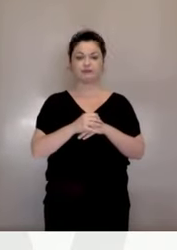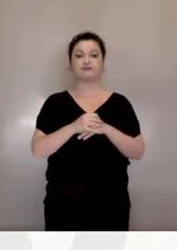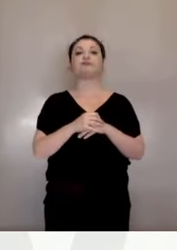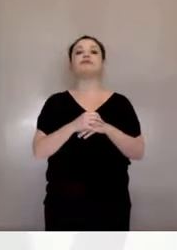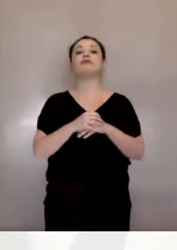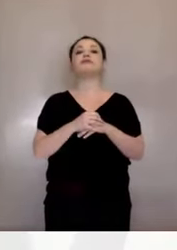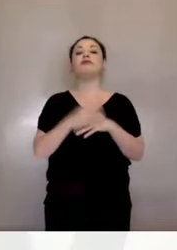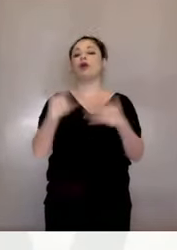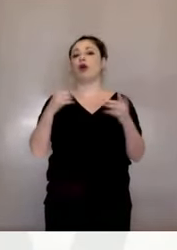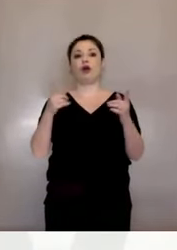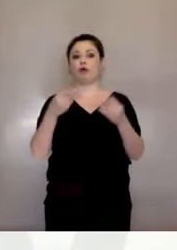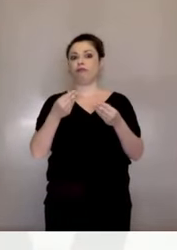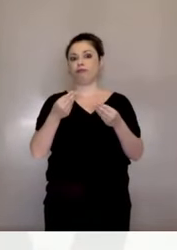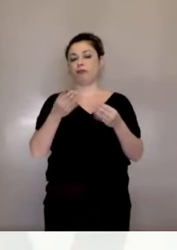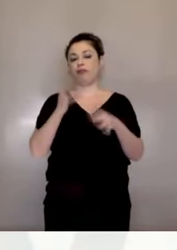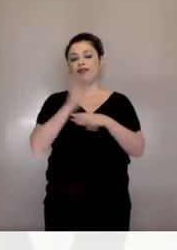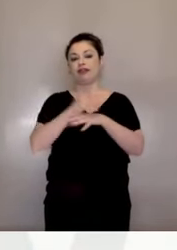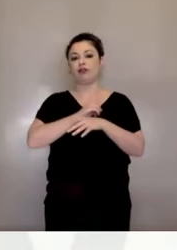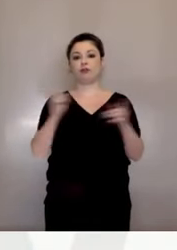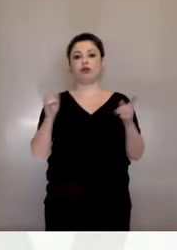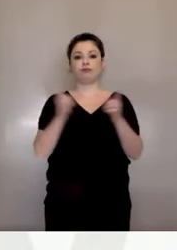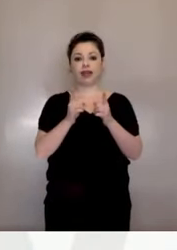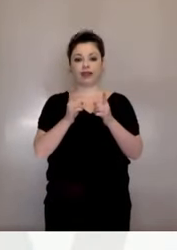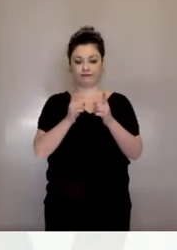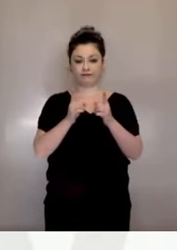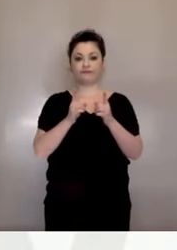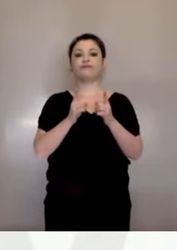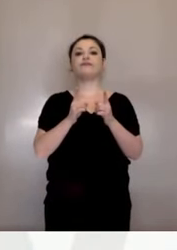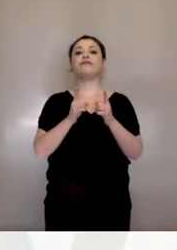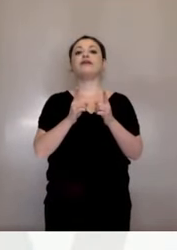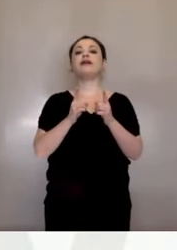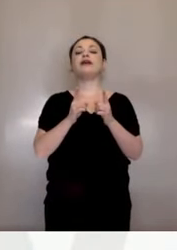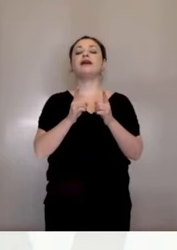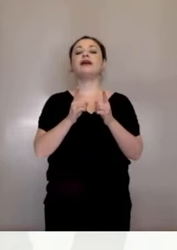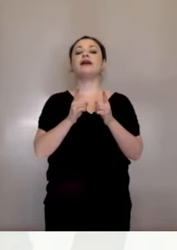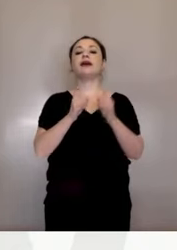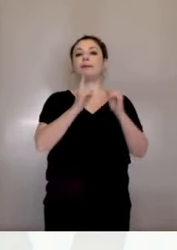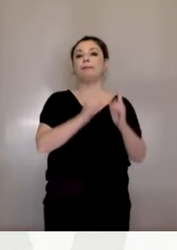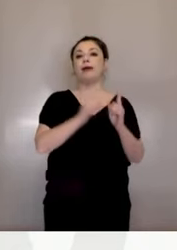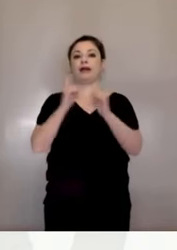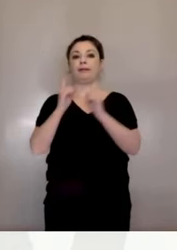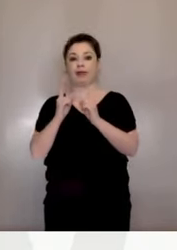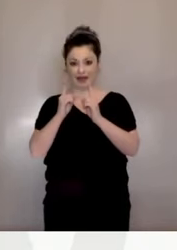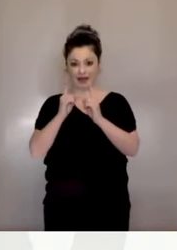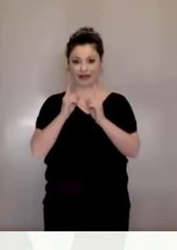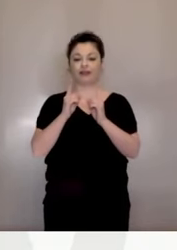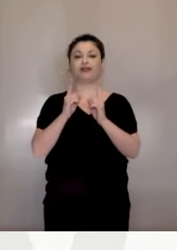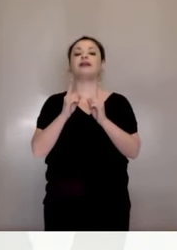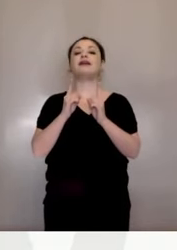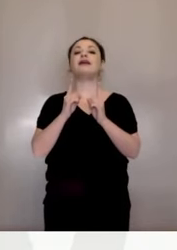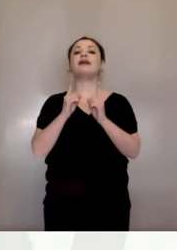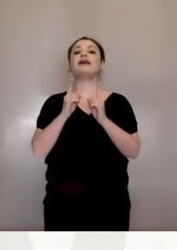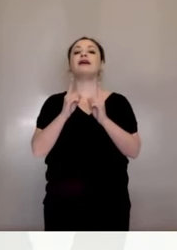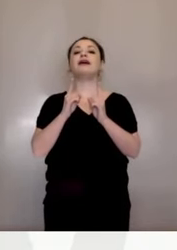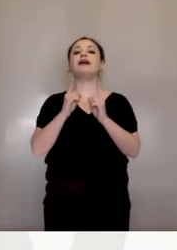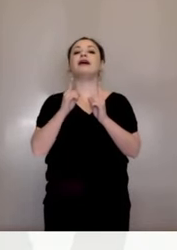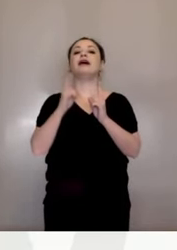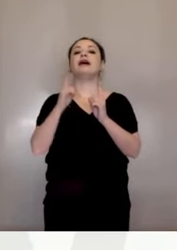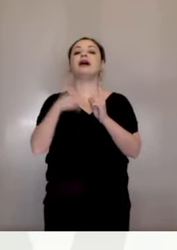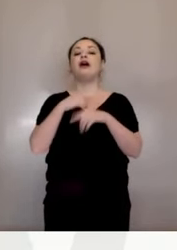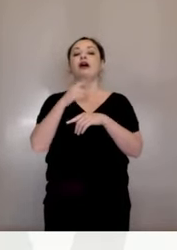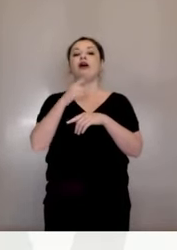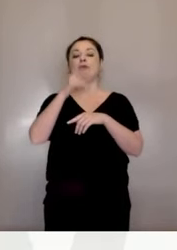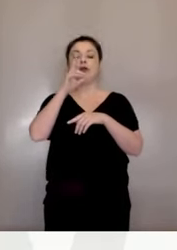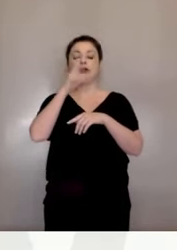intervento molto breve che suddividerò in piccole parti che rivolgerò prima in francese al professor Nancy per